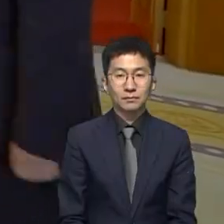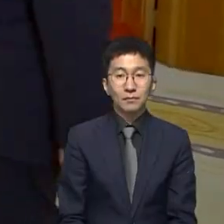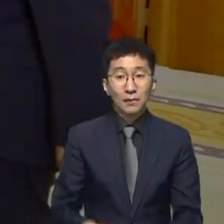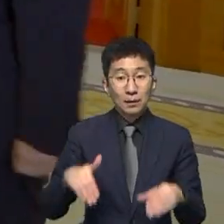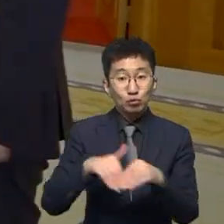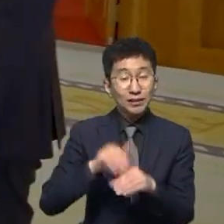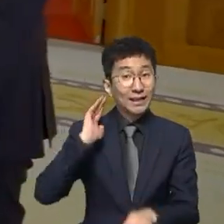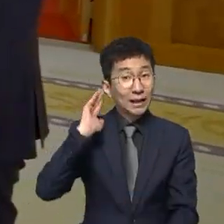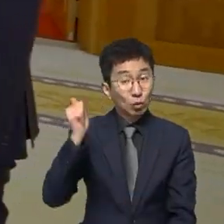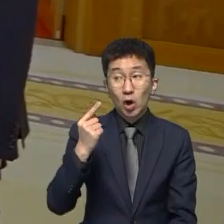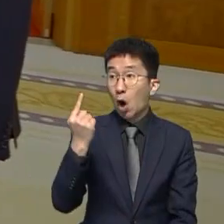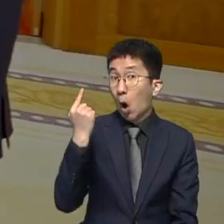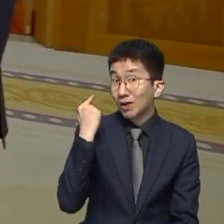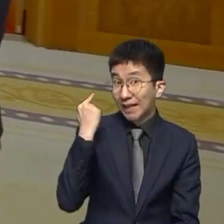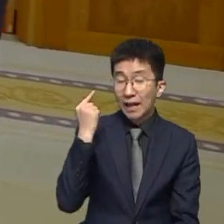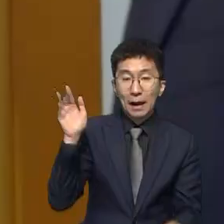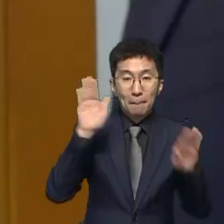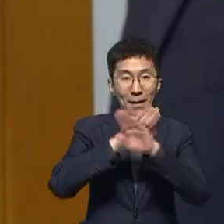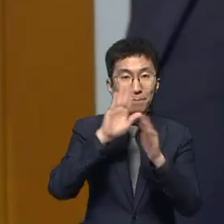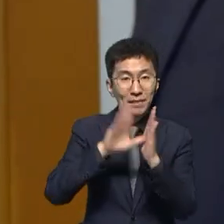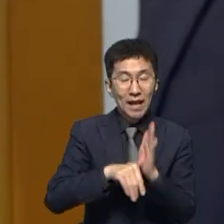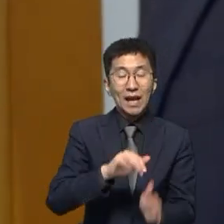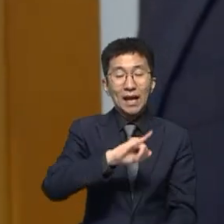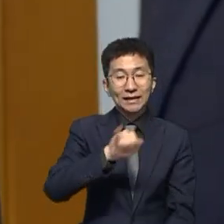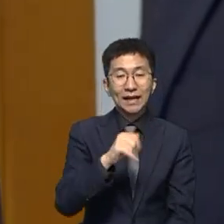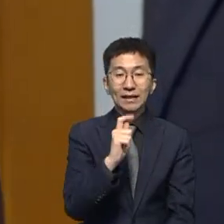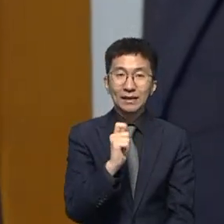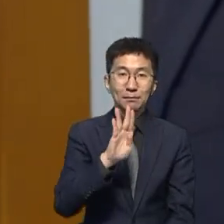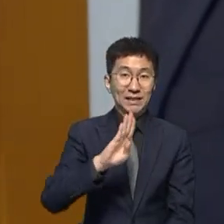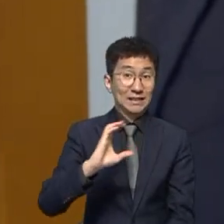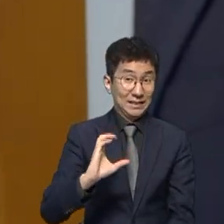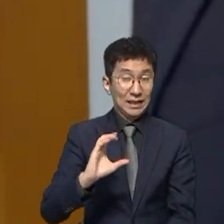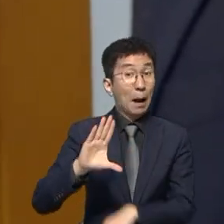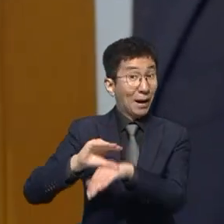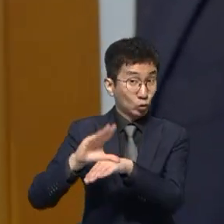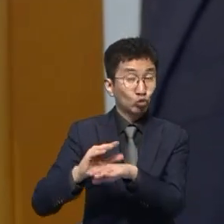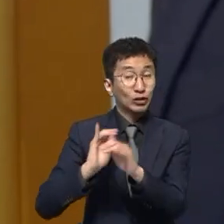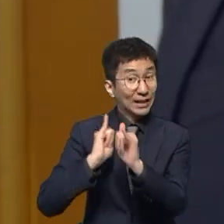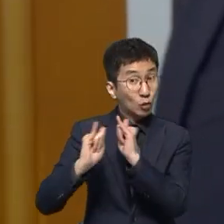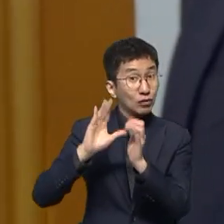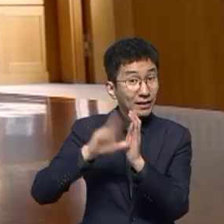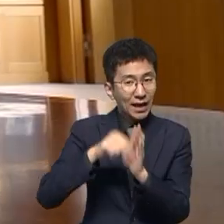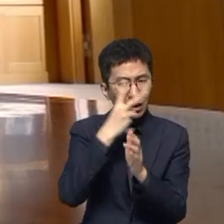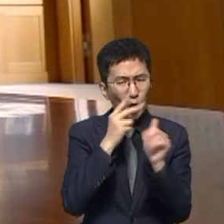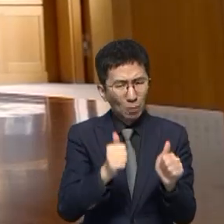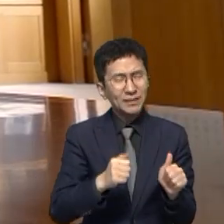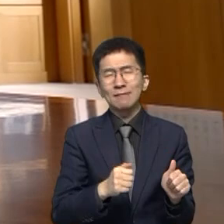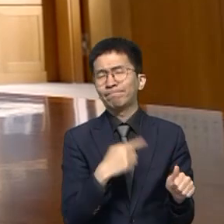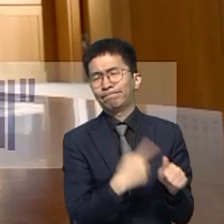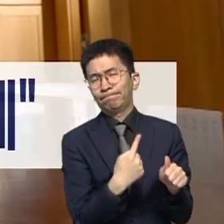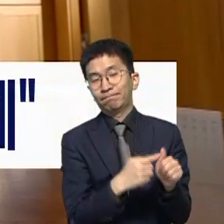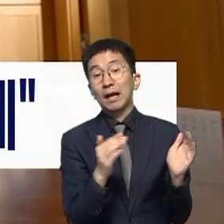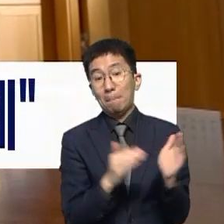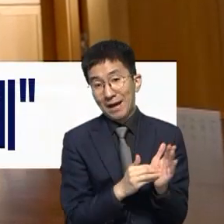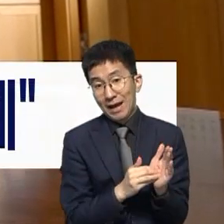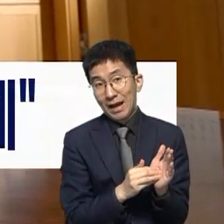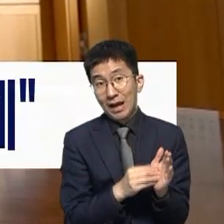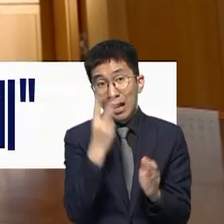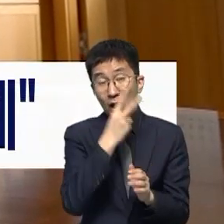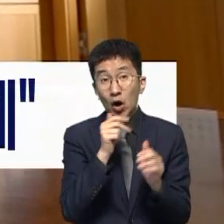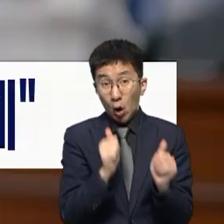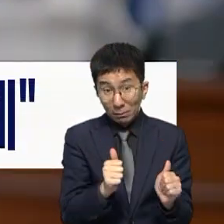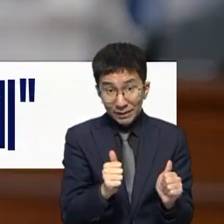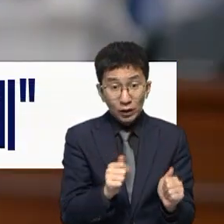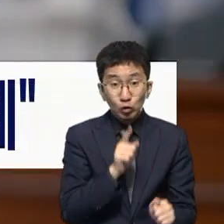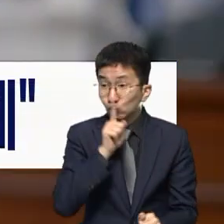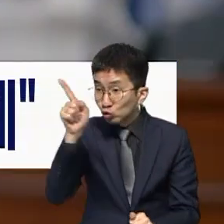문재인 대통령은 어젯밤 방송된 JTBC와 인터뷰에서 검찰을 작심 비판했습니다. 검찰 수사권과